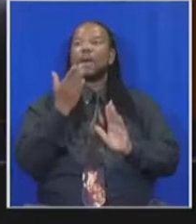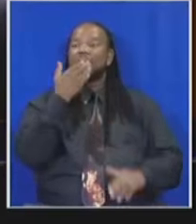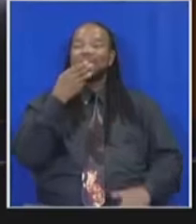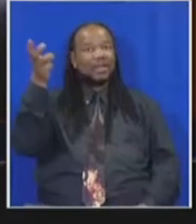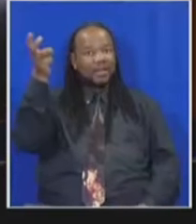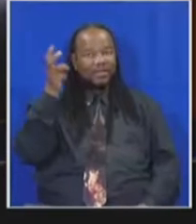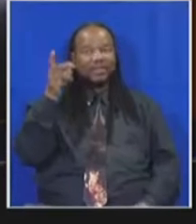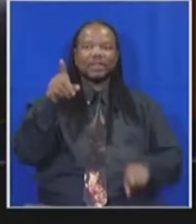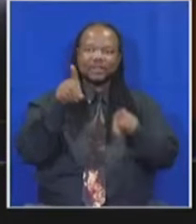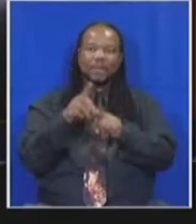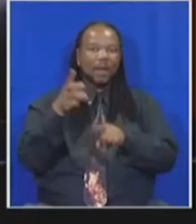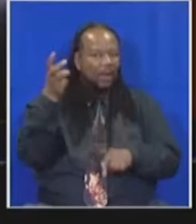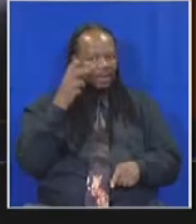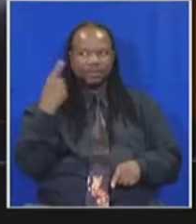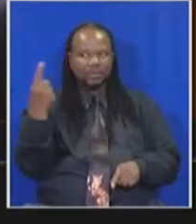I listened to you quietly